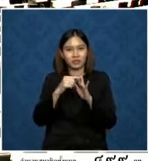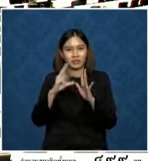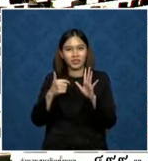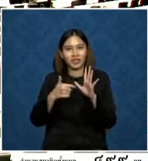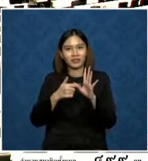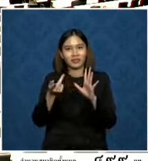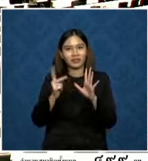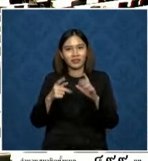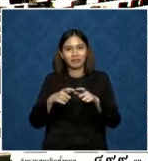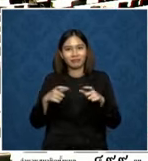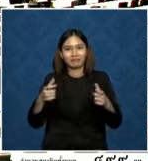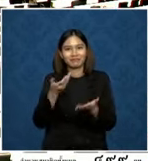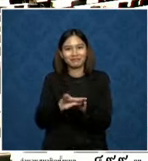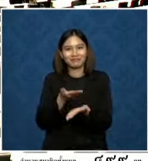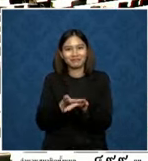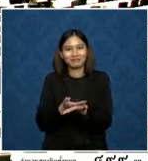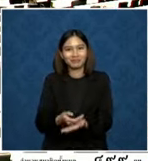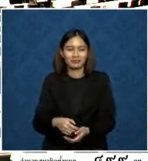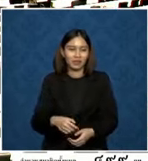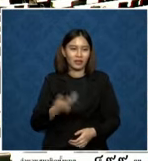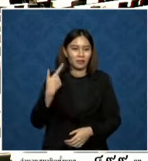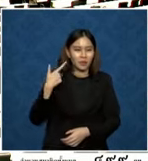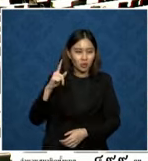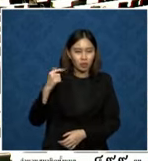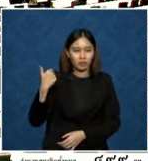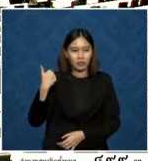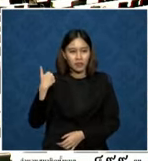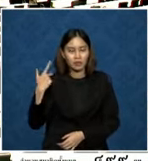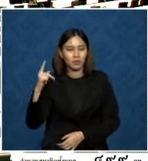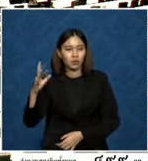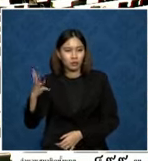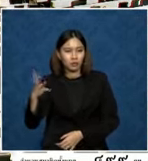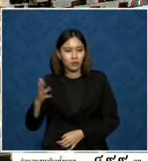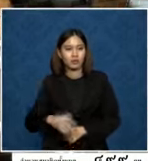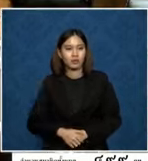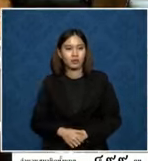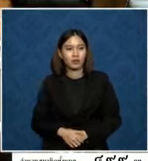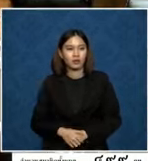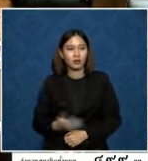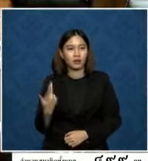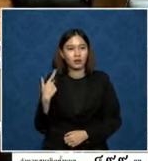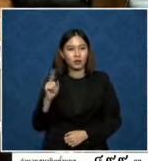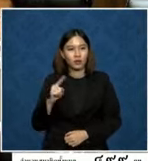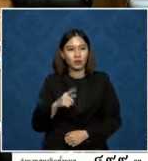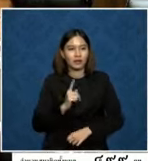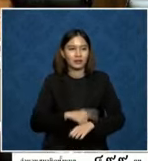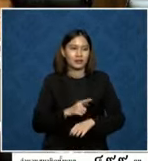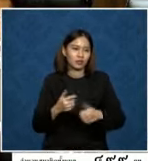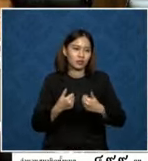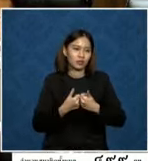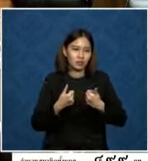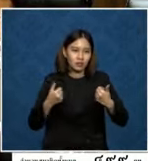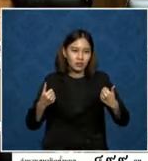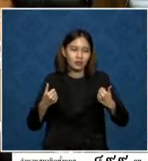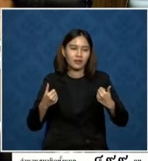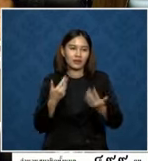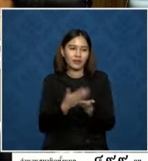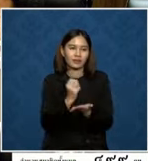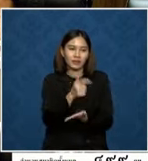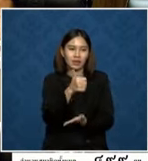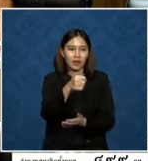างครับทั้งให้คุณและก็ให้โทษให้คุณก็คือยืดเวลาจ่ายเงินไปหน่อยแต่